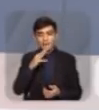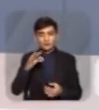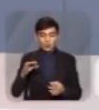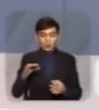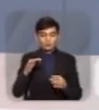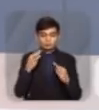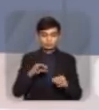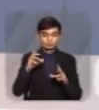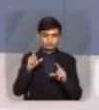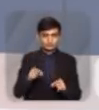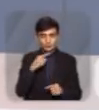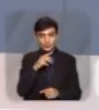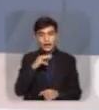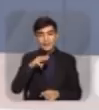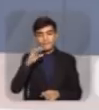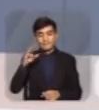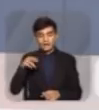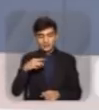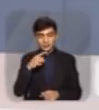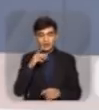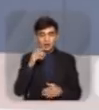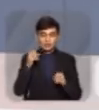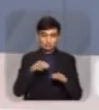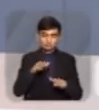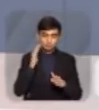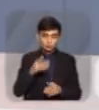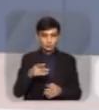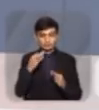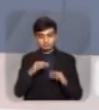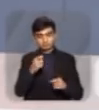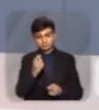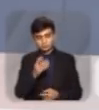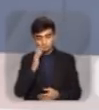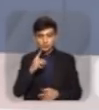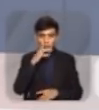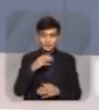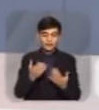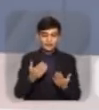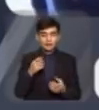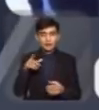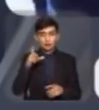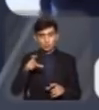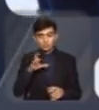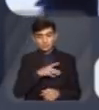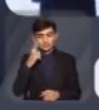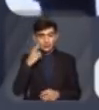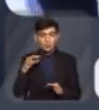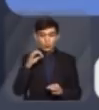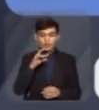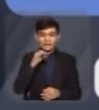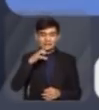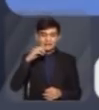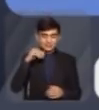Как вы думаете, в МВД пойдут на это и насколько это справедливо? Вот как вы сейчас говорили, люди ведь знали о рисках. На самом деле и на